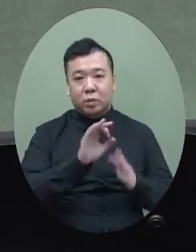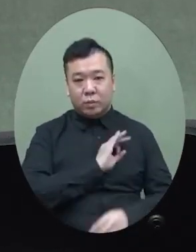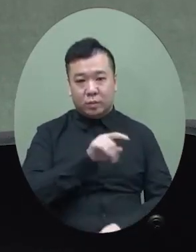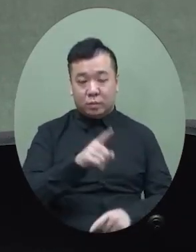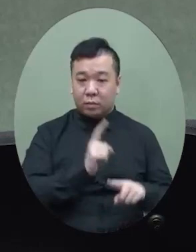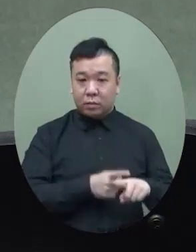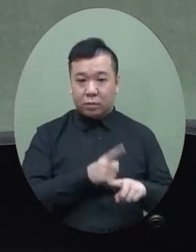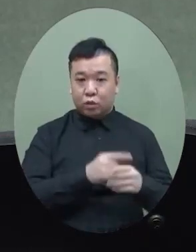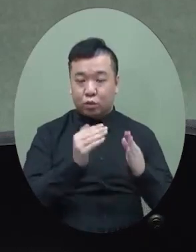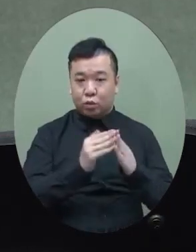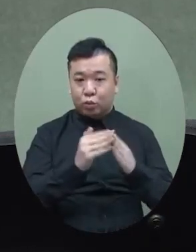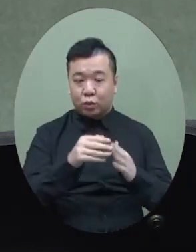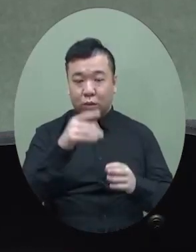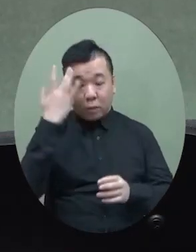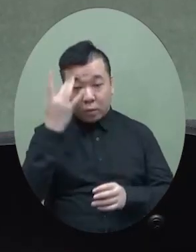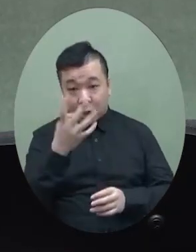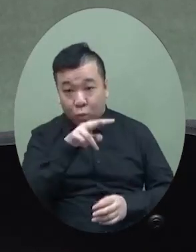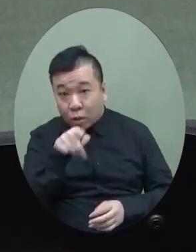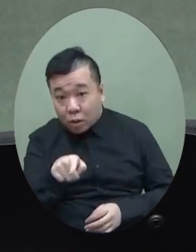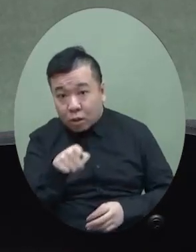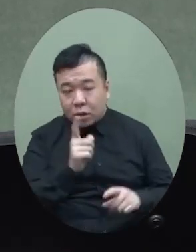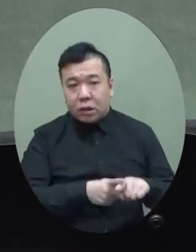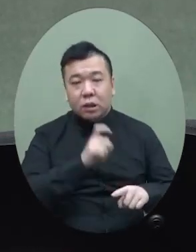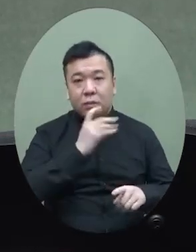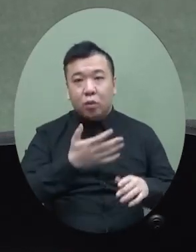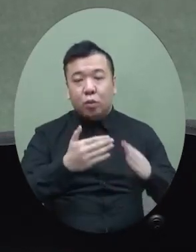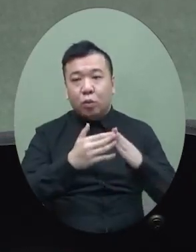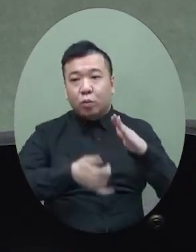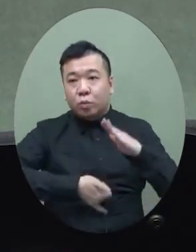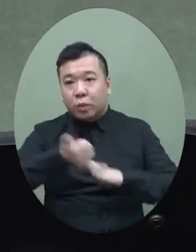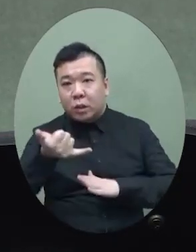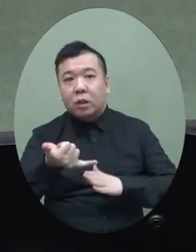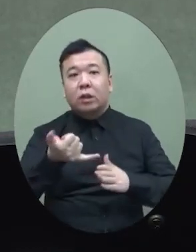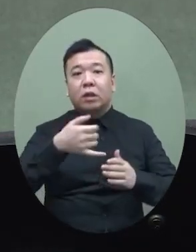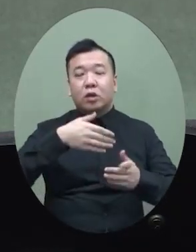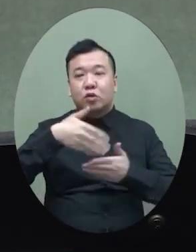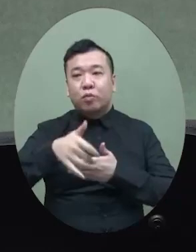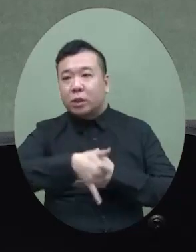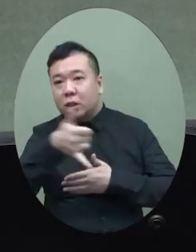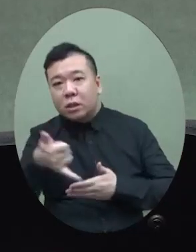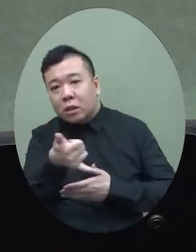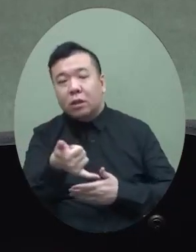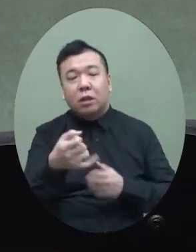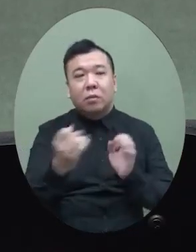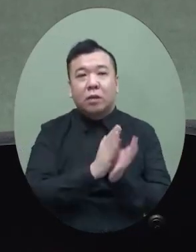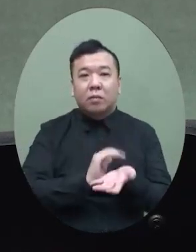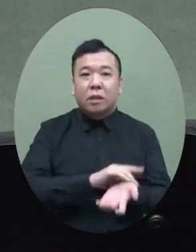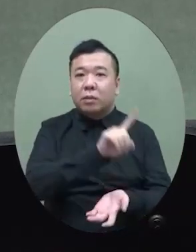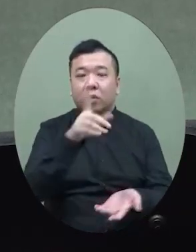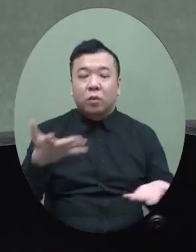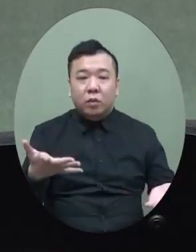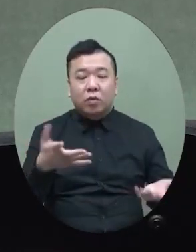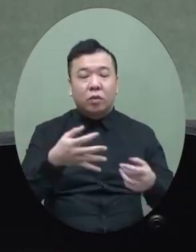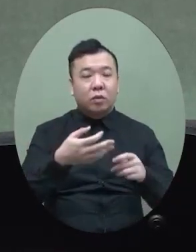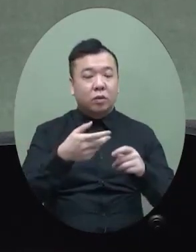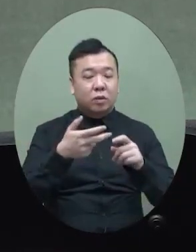佢係揾唔揾到個源頭咧？即係佢有冇話離開個院舍？佢係喺邊度惹到個病咧？第三就係